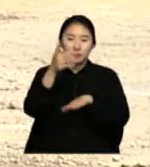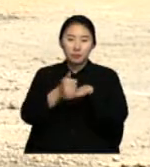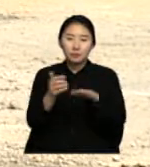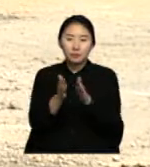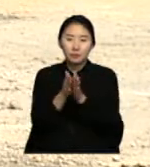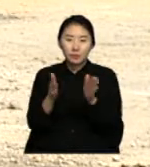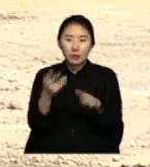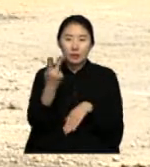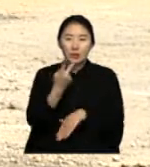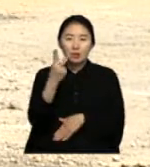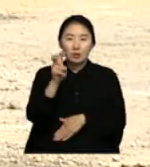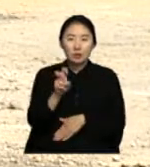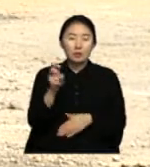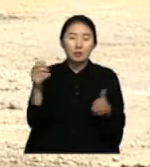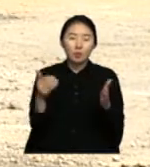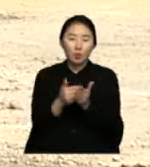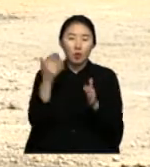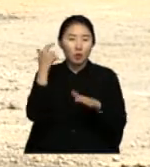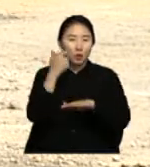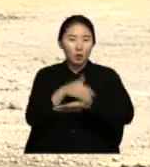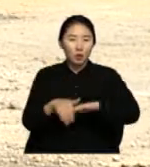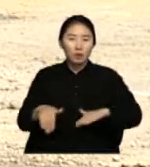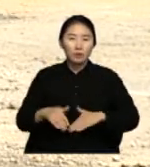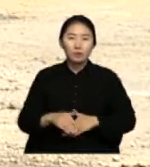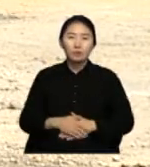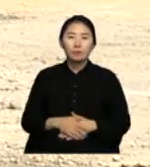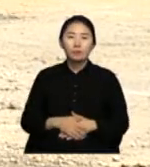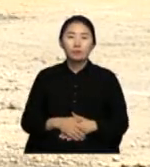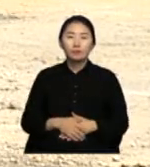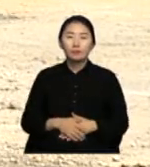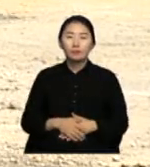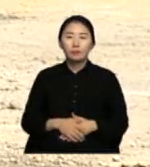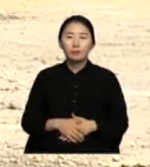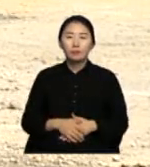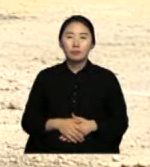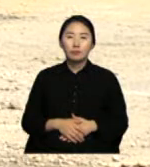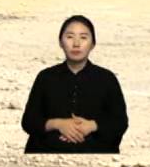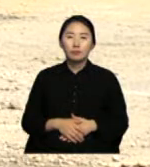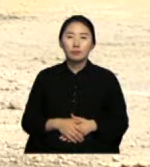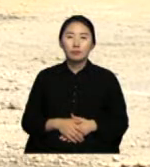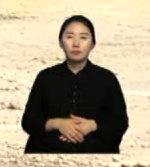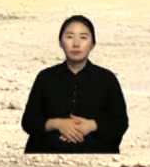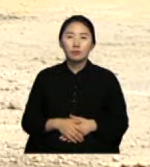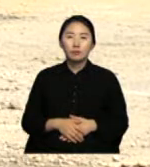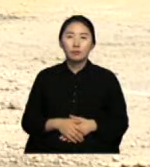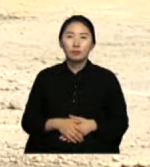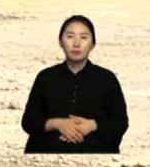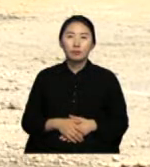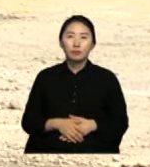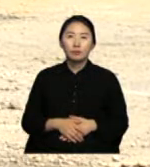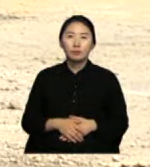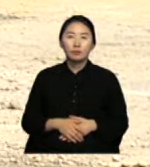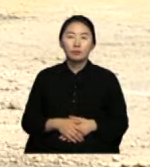시작해 2020년 공사가 마무리될 전망입니다. 딜레이브 서울경기 케이블TV 박영찬입니다.